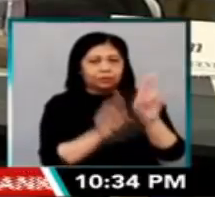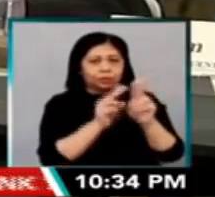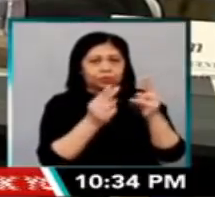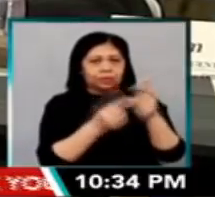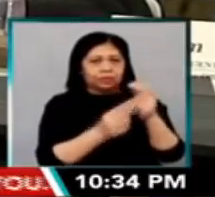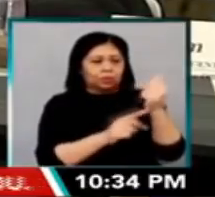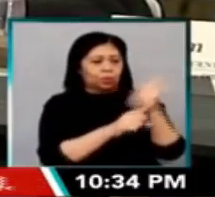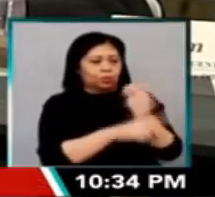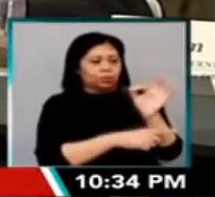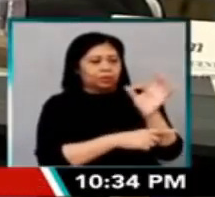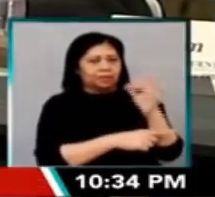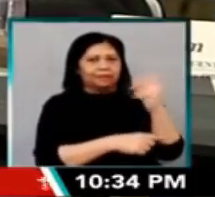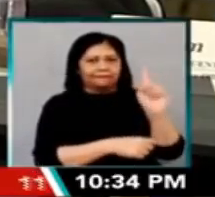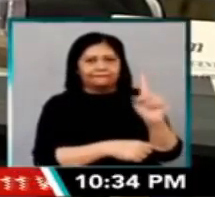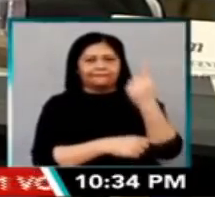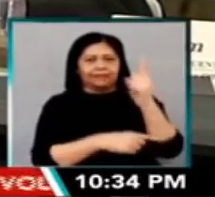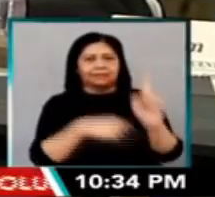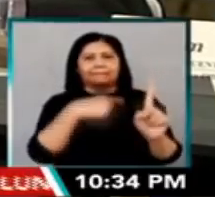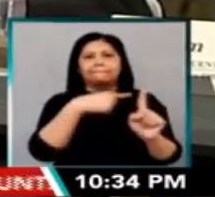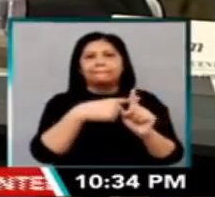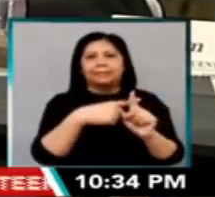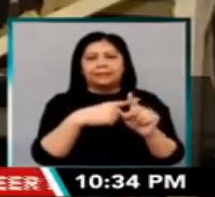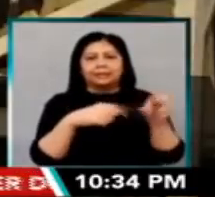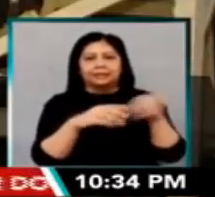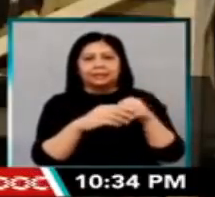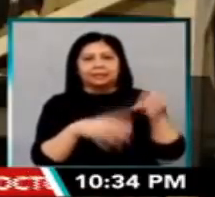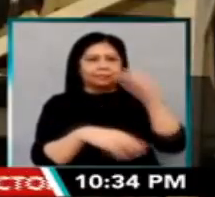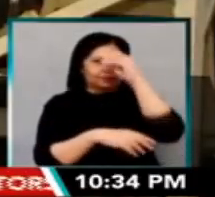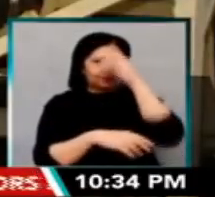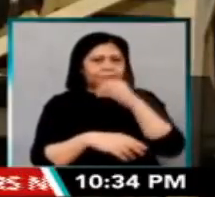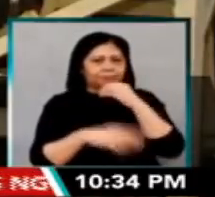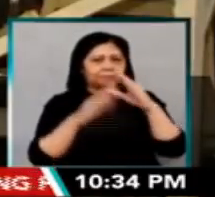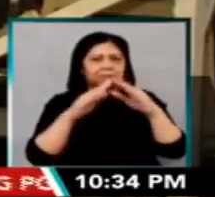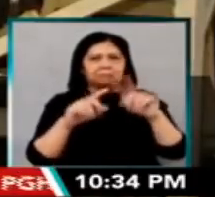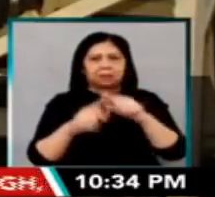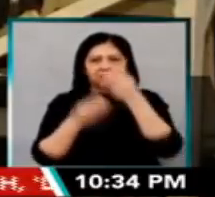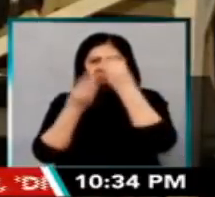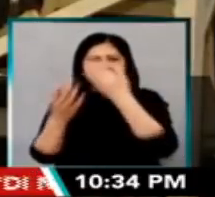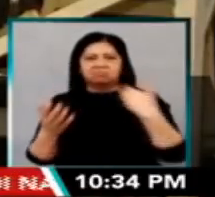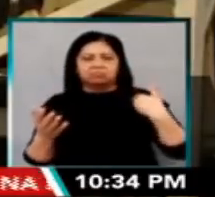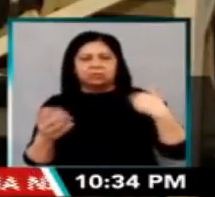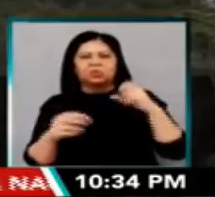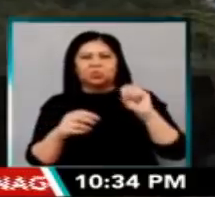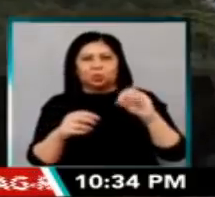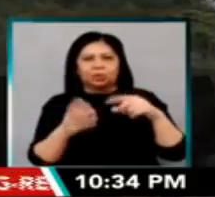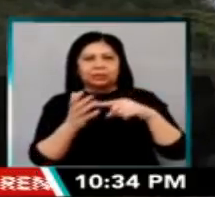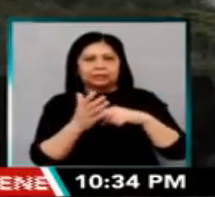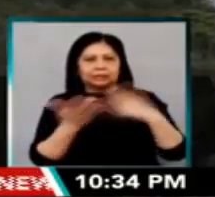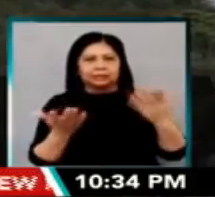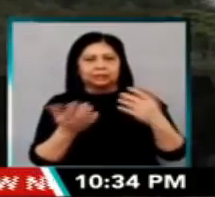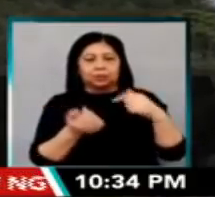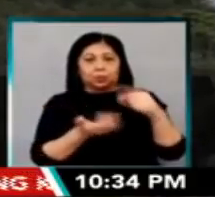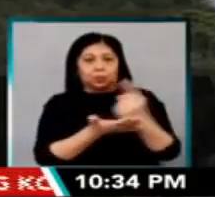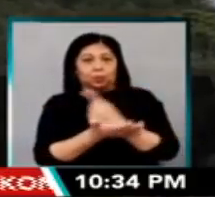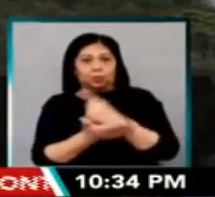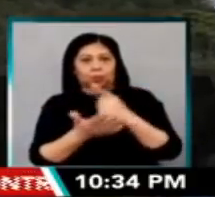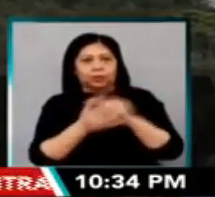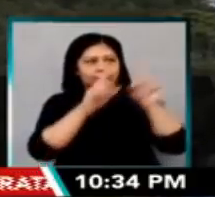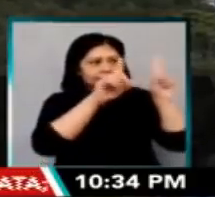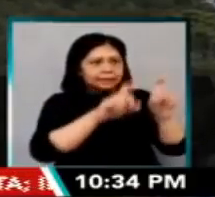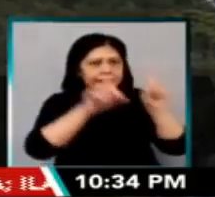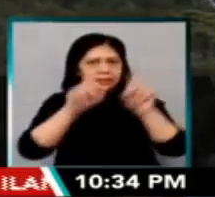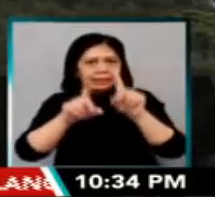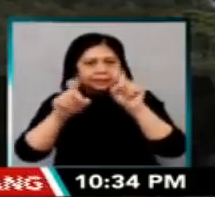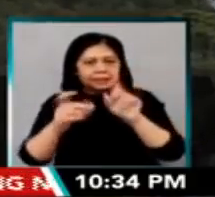positive case sa orphanage. Pero hindi raw ito agad na i-report kaya nitong linggo lamang nakapagsagawa ng mass testing at contact